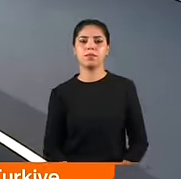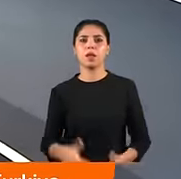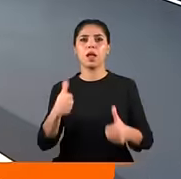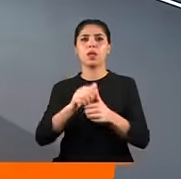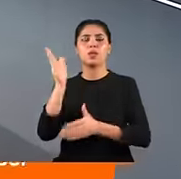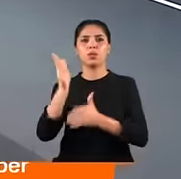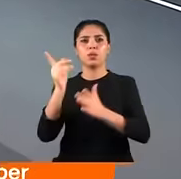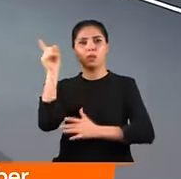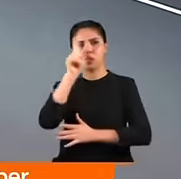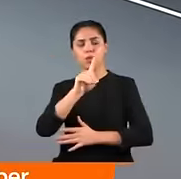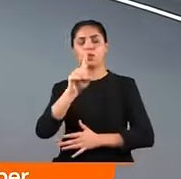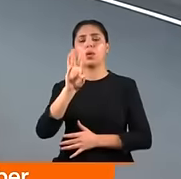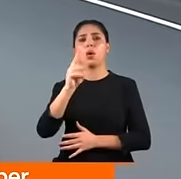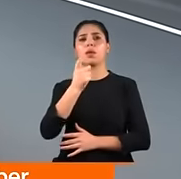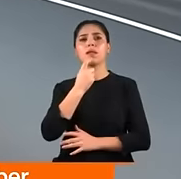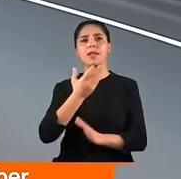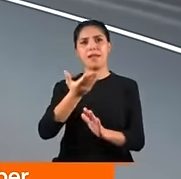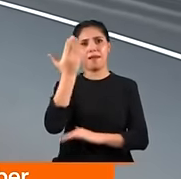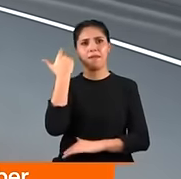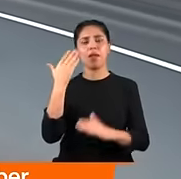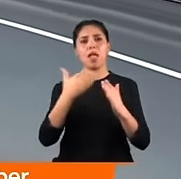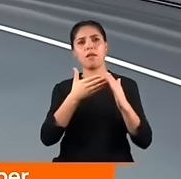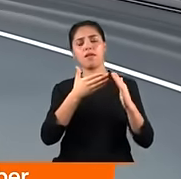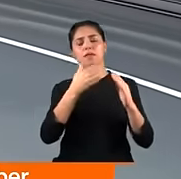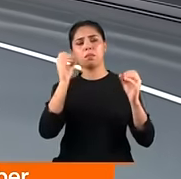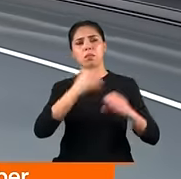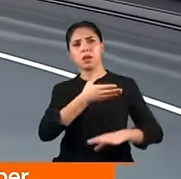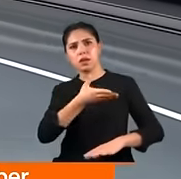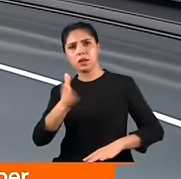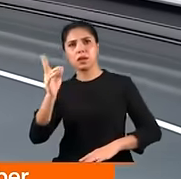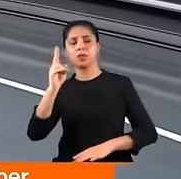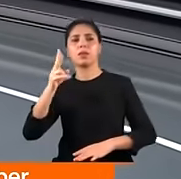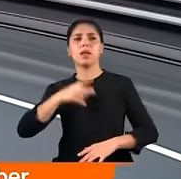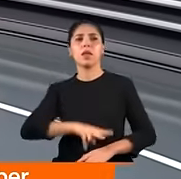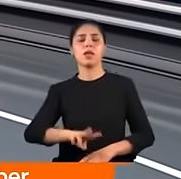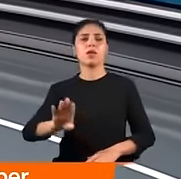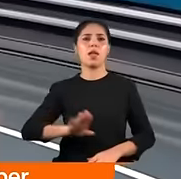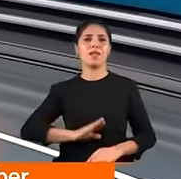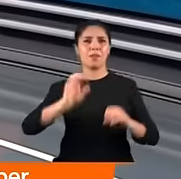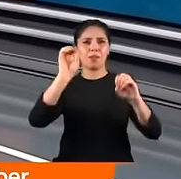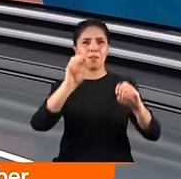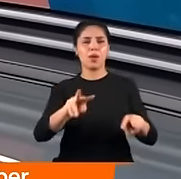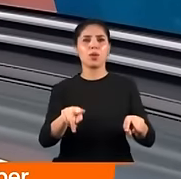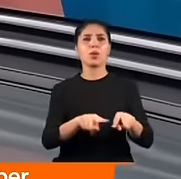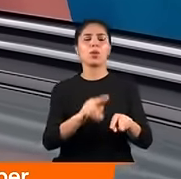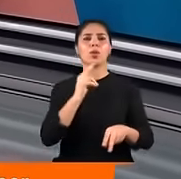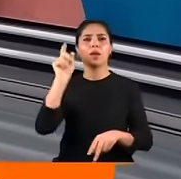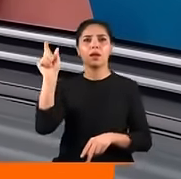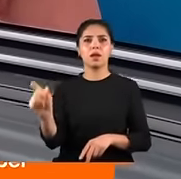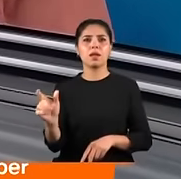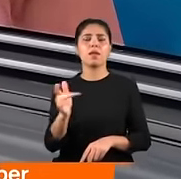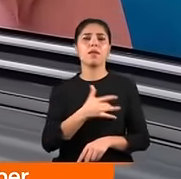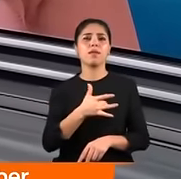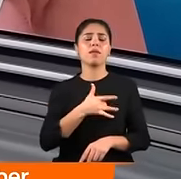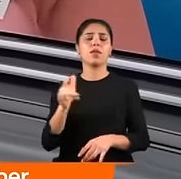Eşinden şiddet gördüğü gerekçesiyle 14 yıl önce evini terk etmiş, ardında ikiz olan evlatlarını bırakmıştı Nuriye Yakdemir. Ancak